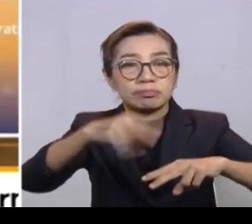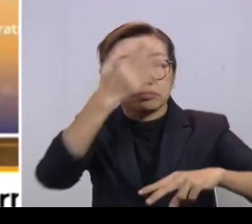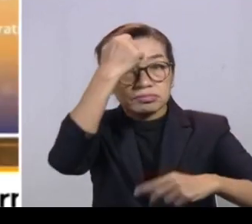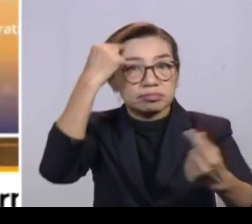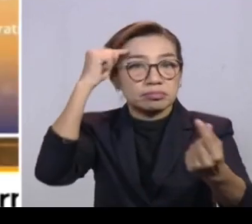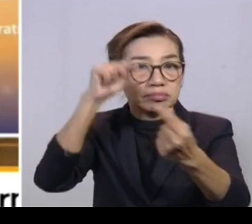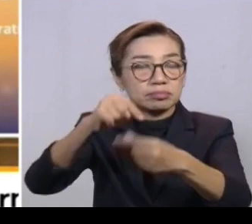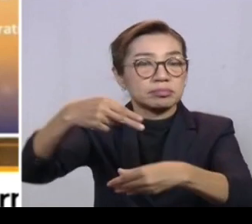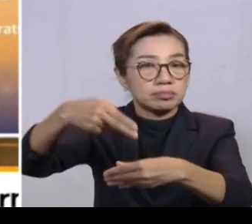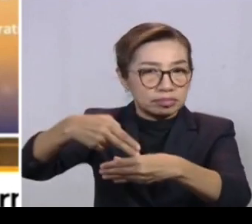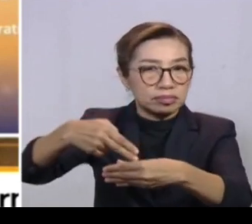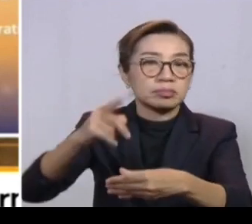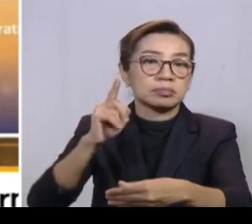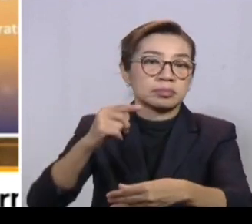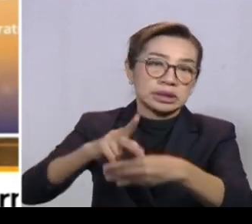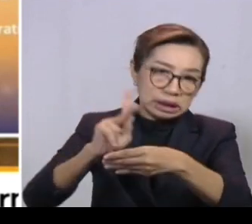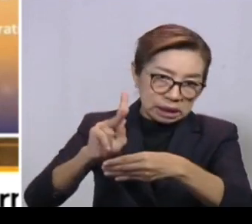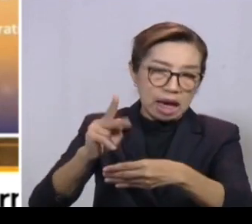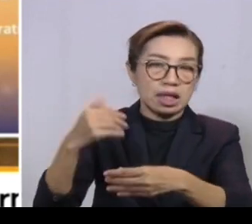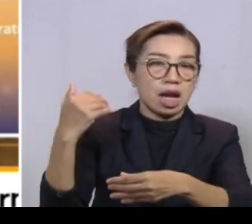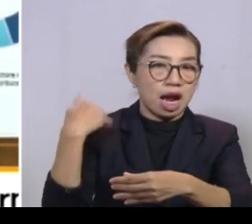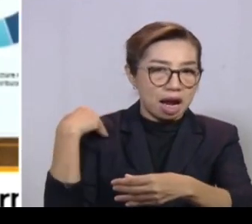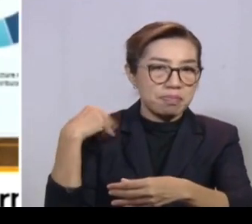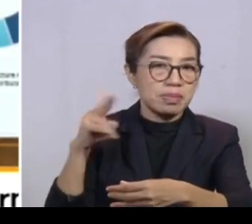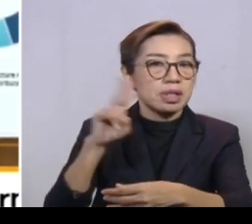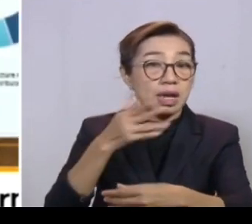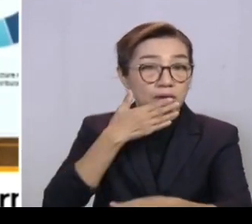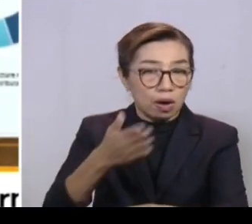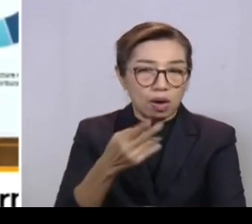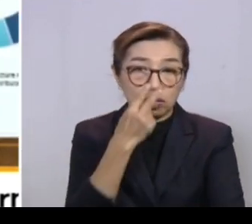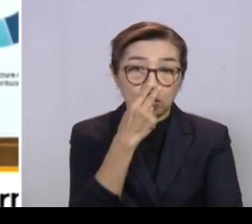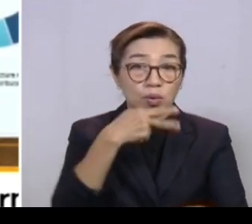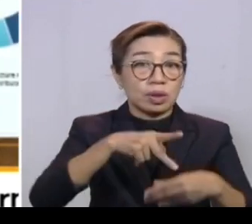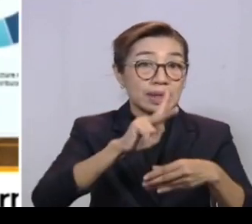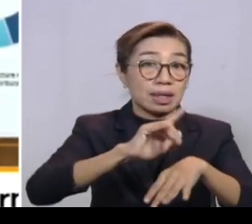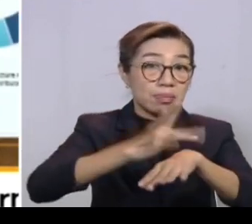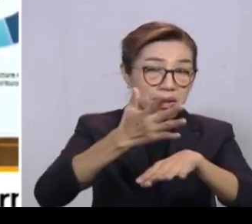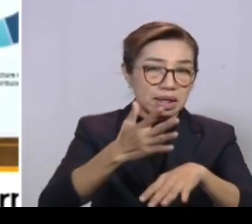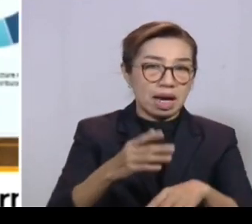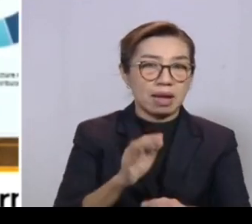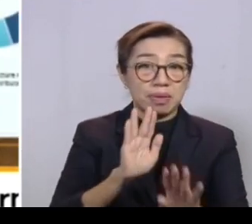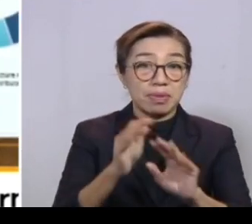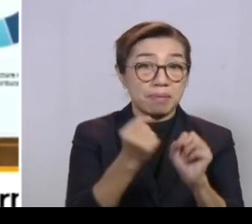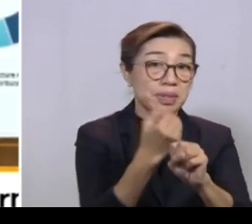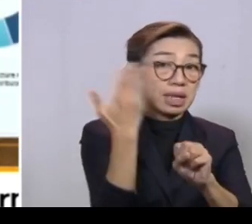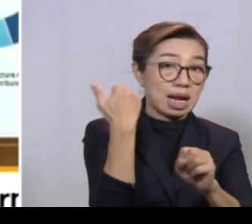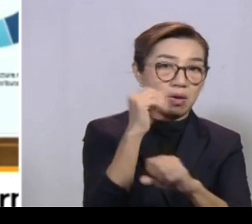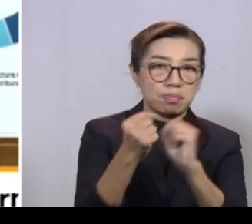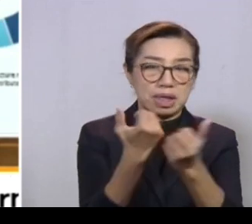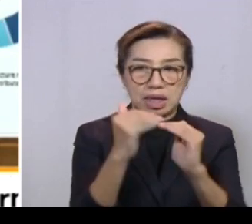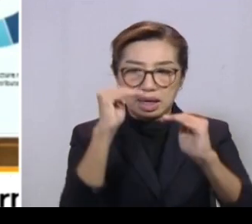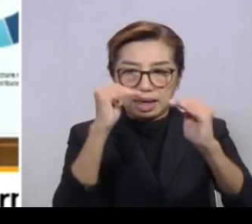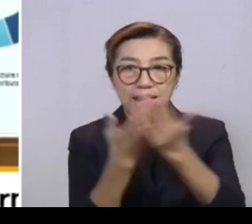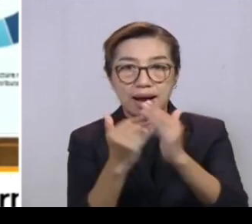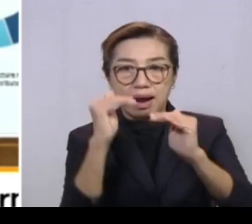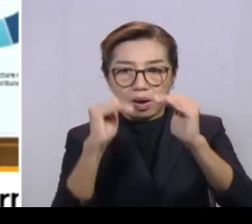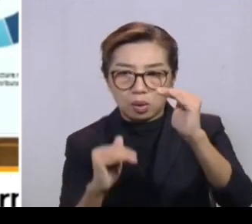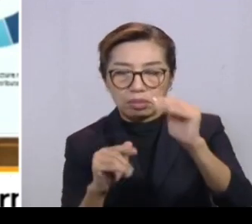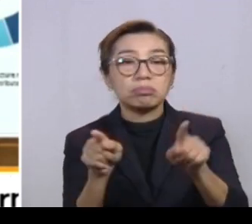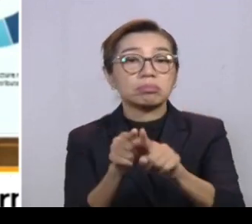ทางพลังงานก็มีการคาดการณ์ราคาก๊าซธรรมชาติเมื่อเทียบกับปีก่อนปรับตัวลดลงสอดคล้องกับตลาด